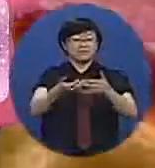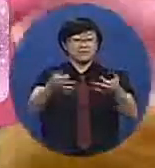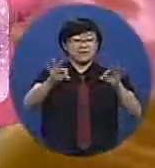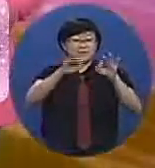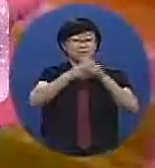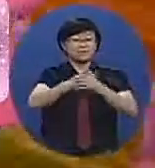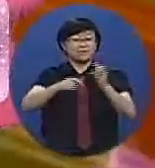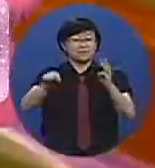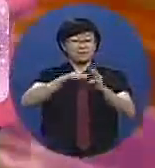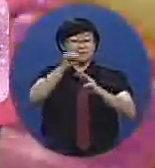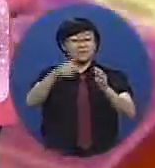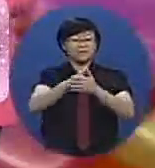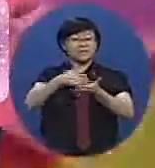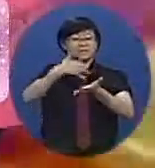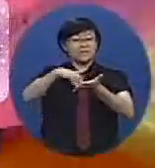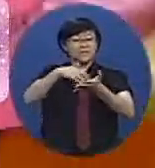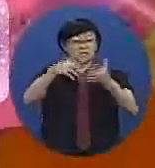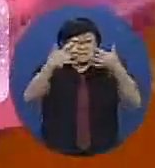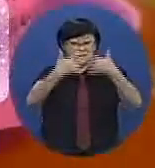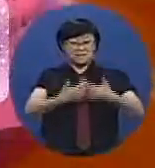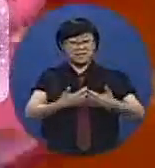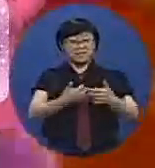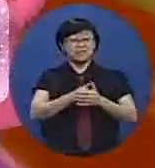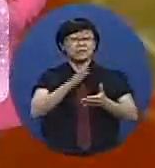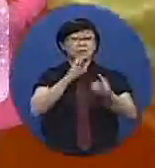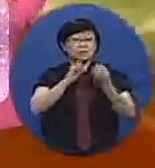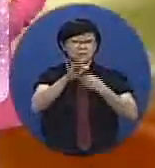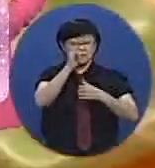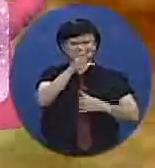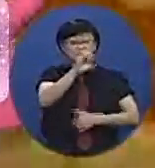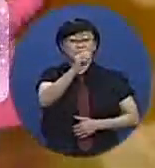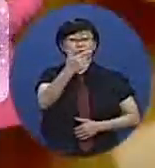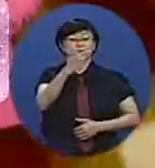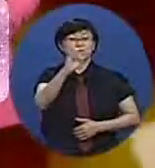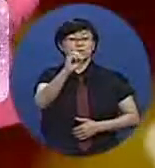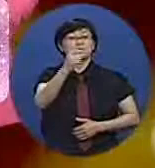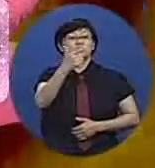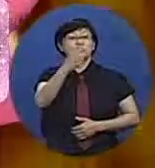개모임, 3번 계산기. 예, 정답 아시는 분은